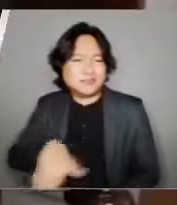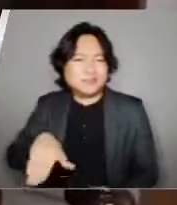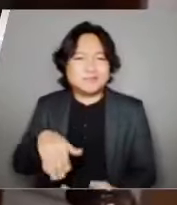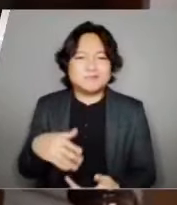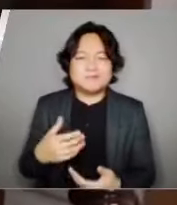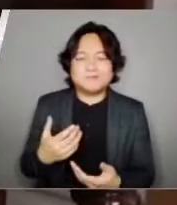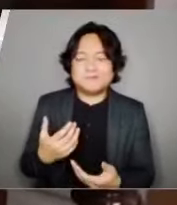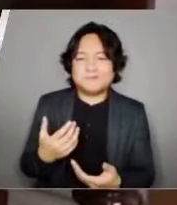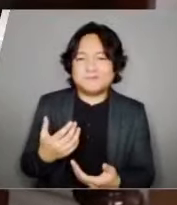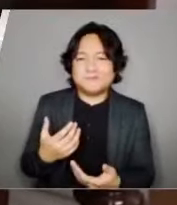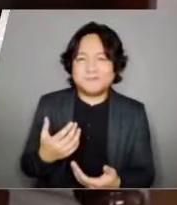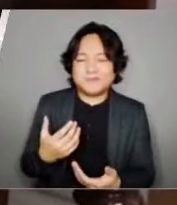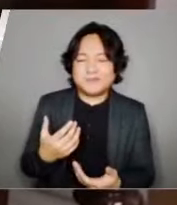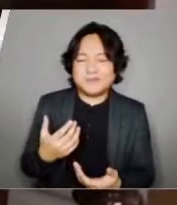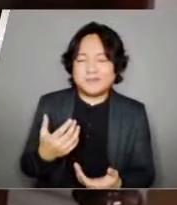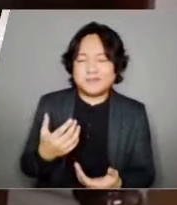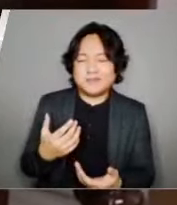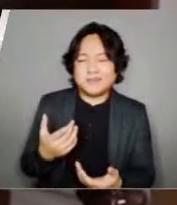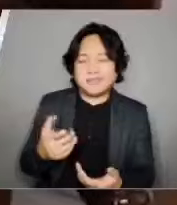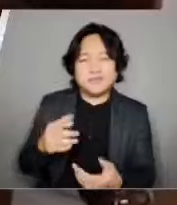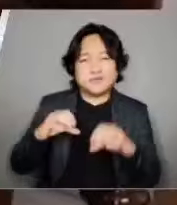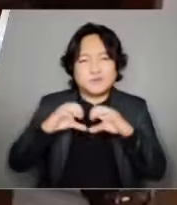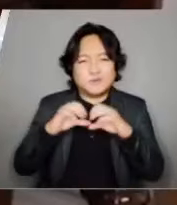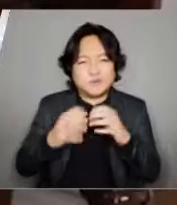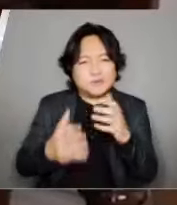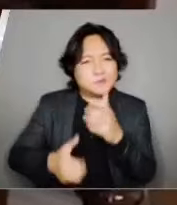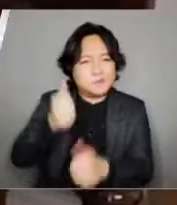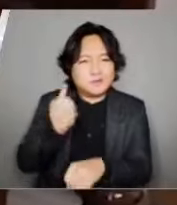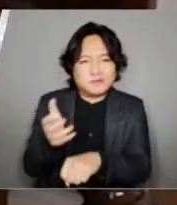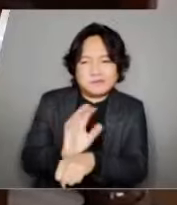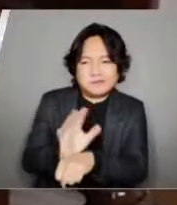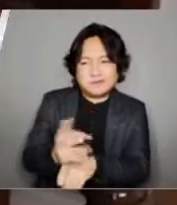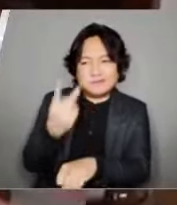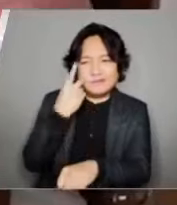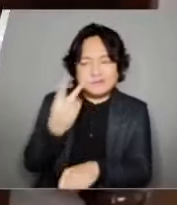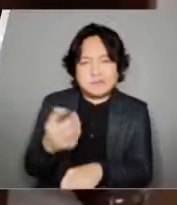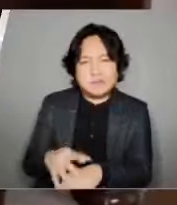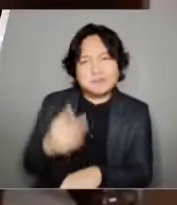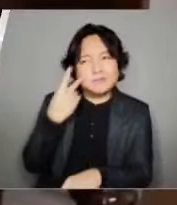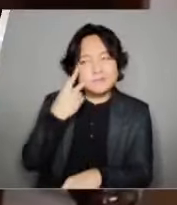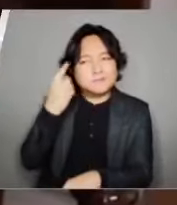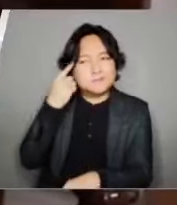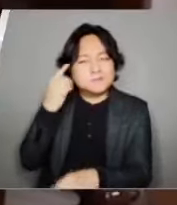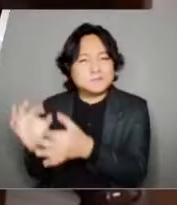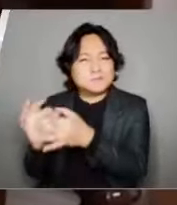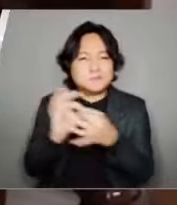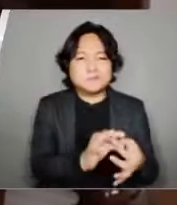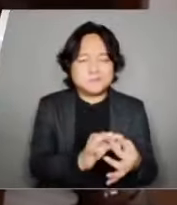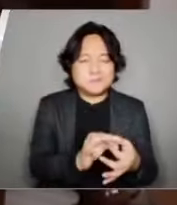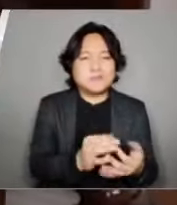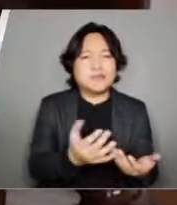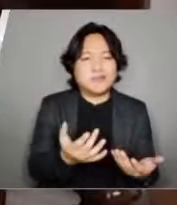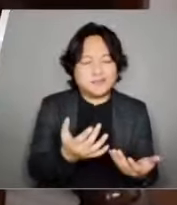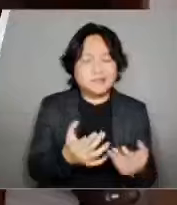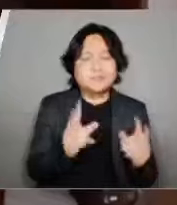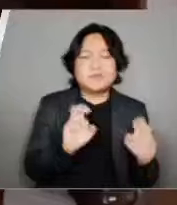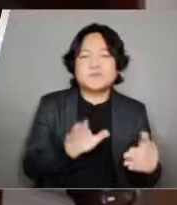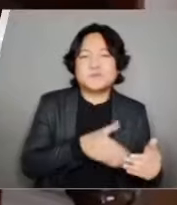soap ang GMA. And naisip ko, wala pa tayong nakikita ganun sa Bubble Gang, most especially sa mga parodies na ginagawa natin. So this